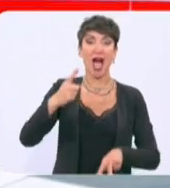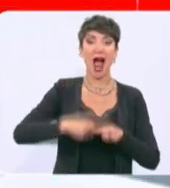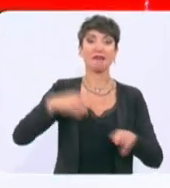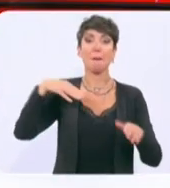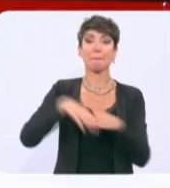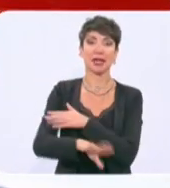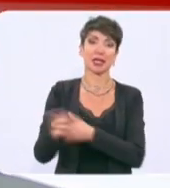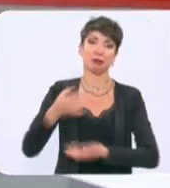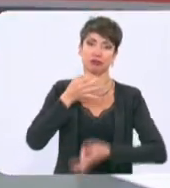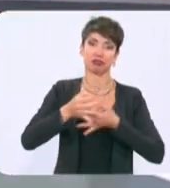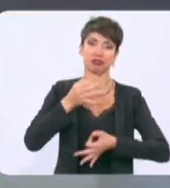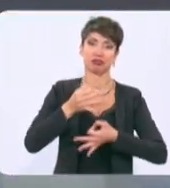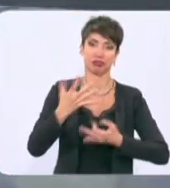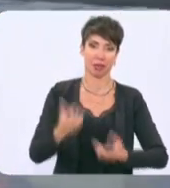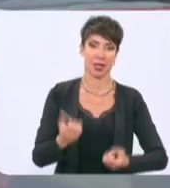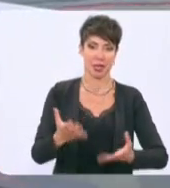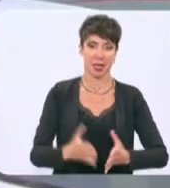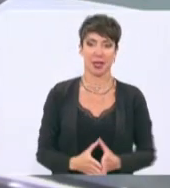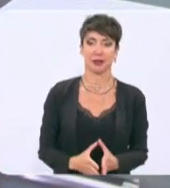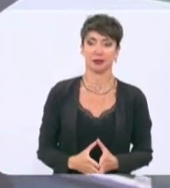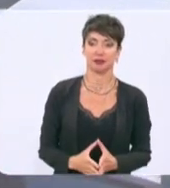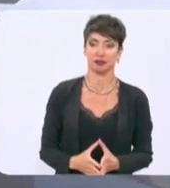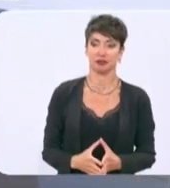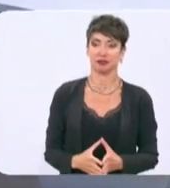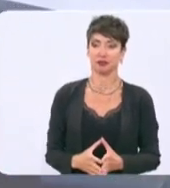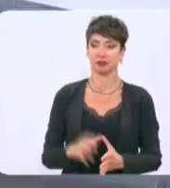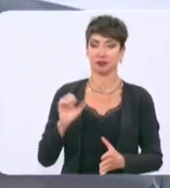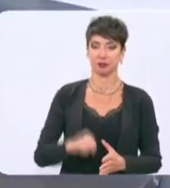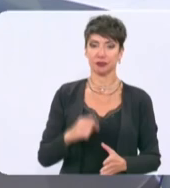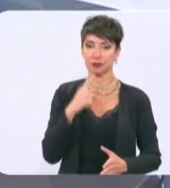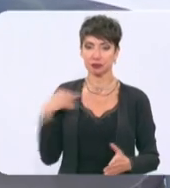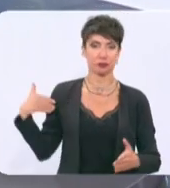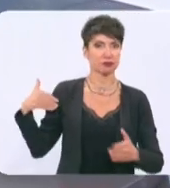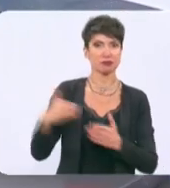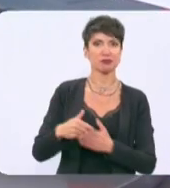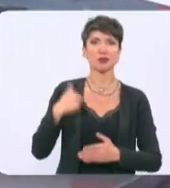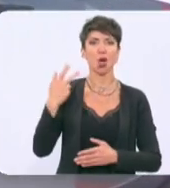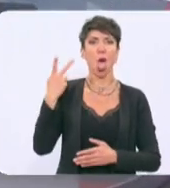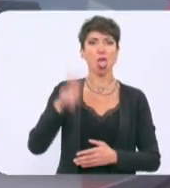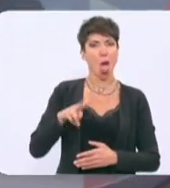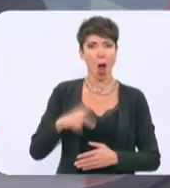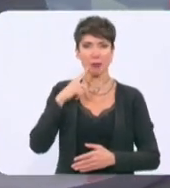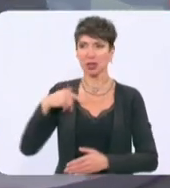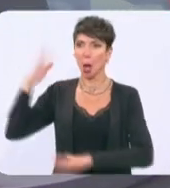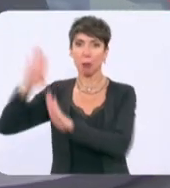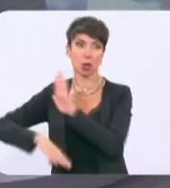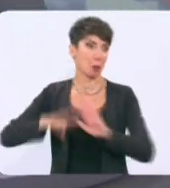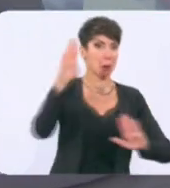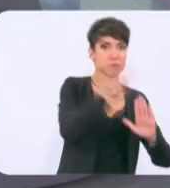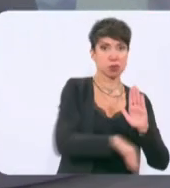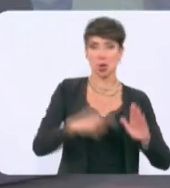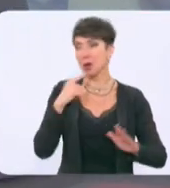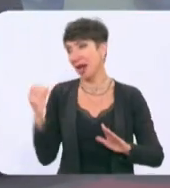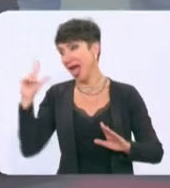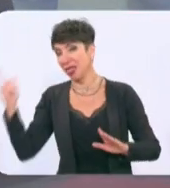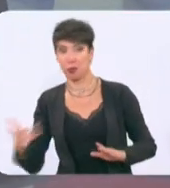Καλησπέρα κύριε Μπατιέλο. Καλησπέρα σας. Λοιπόν, τις τελευταίες δύο ημέρες έχουμε έναν διαγωνισμό παροχών, ελαφρύνσεων και προγραμματικών εξαγγελιών από τα δύο μεγάλα κόμματα, Νέα Δημοκρατία και